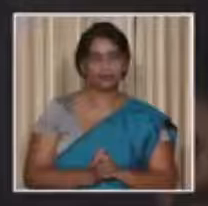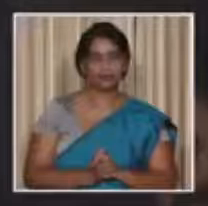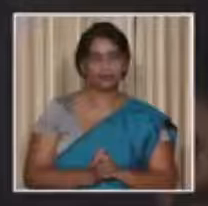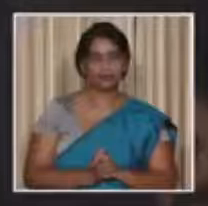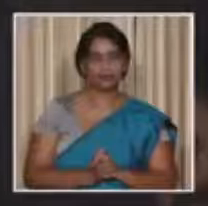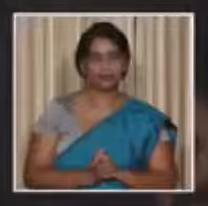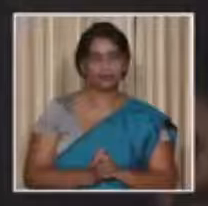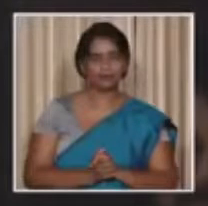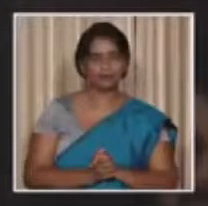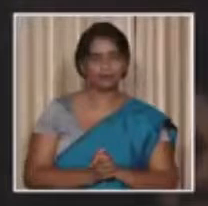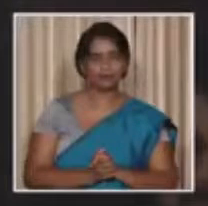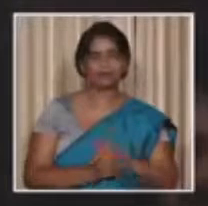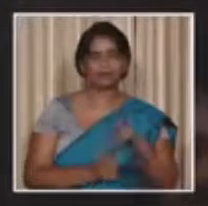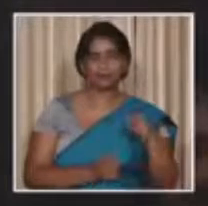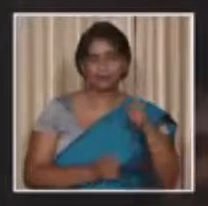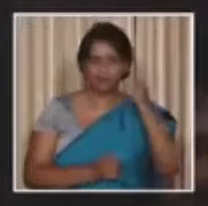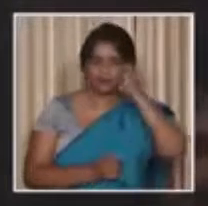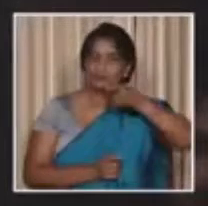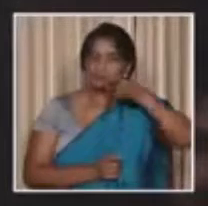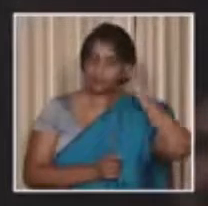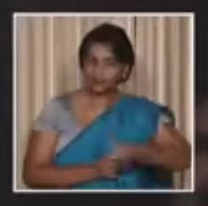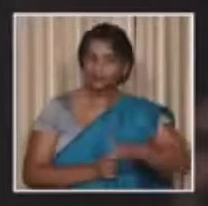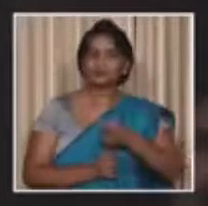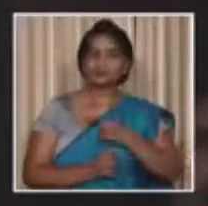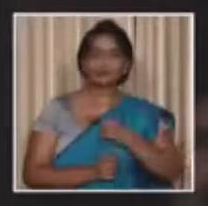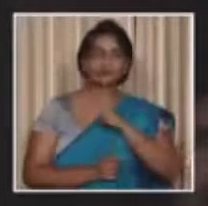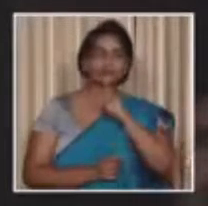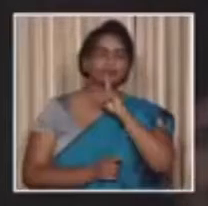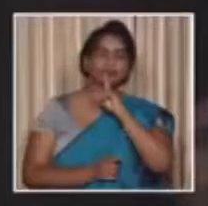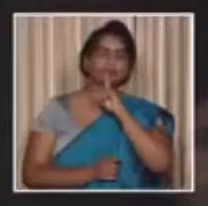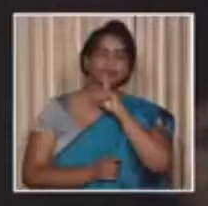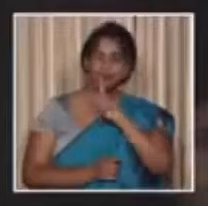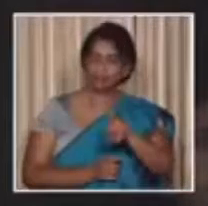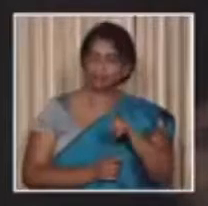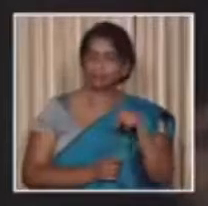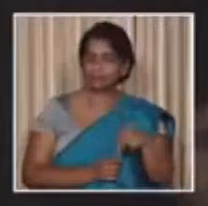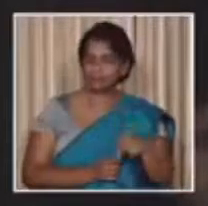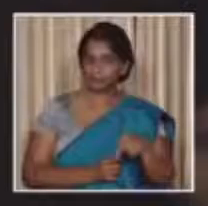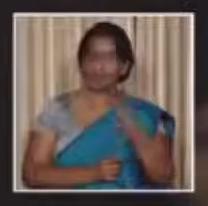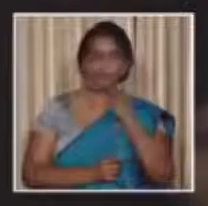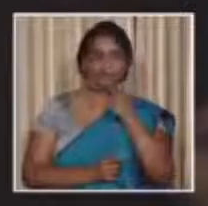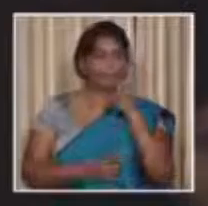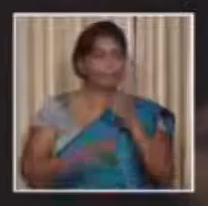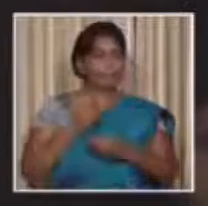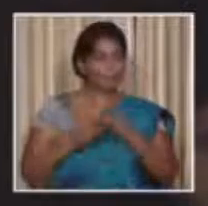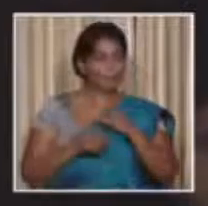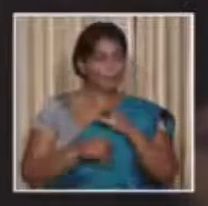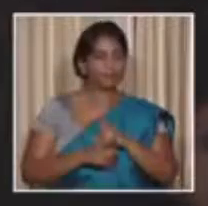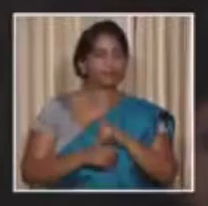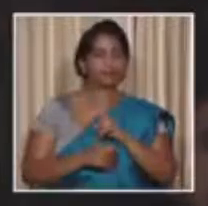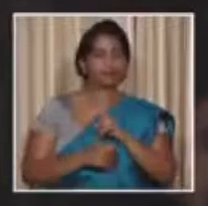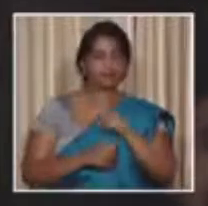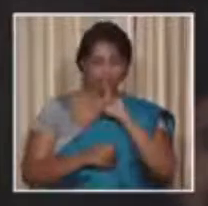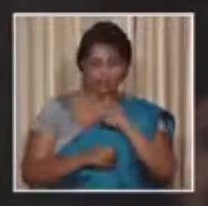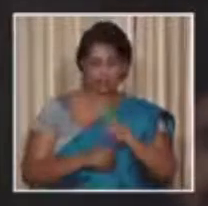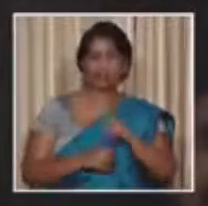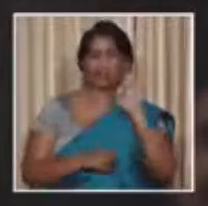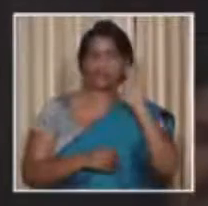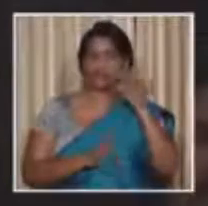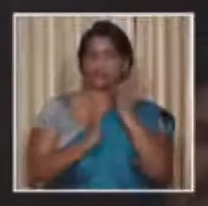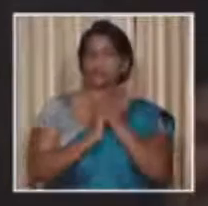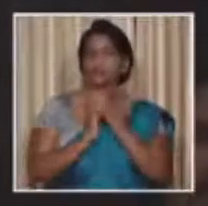මෙම යෝජනාව සම්මත කර දෙන ලෙස අපි ඔබතුමාගේ නැන්ස අද මේ තේ කර්මාන්ත වෙනුවෙන් ඉල්ලීම් කරලා තිබෙන මේ විශේෂ